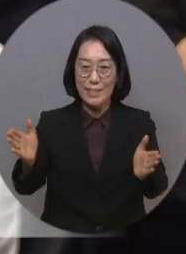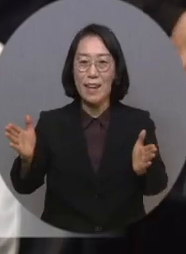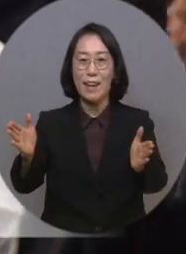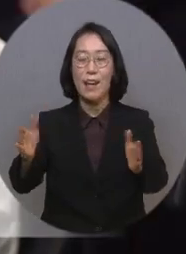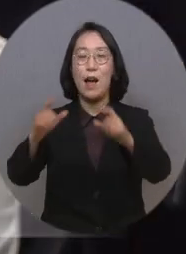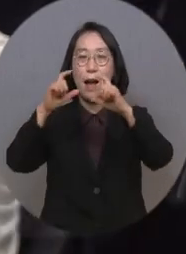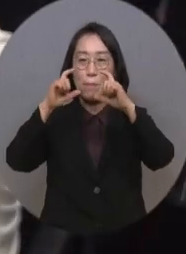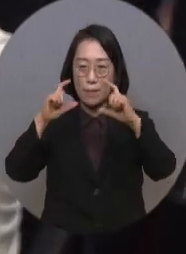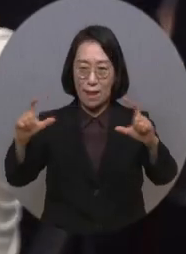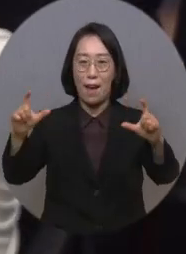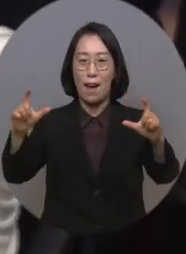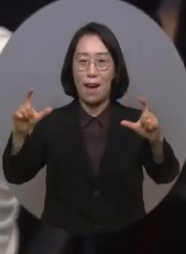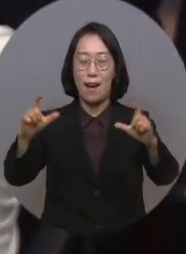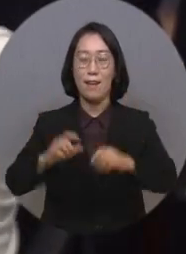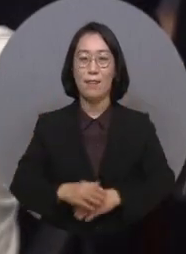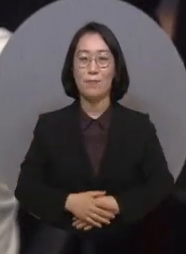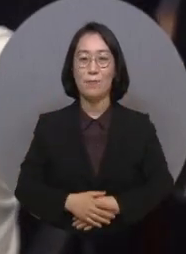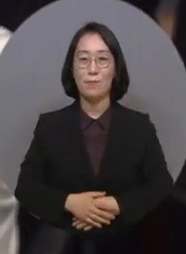시작합니다.